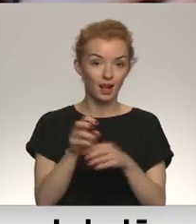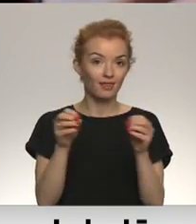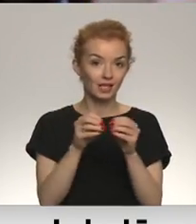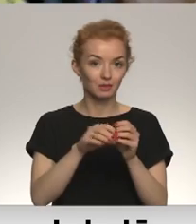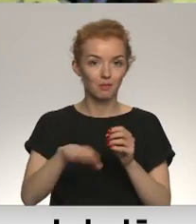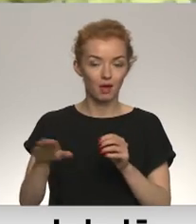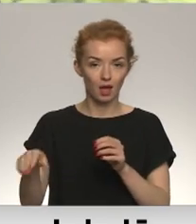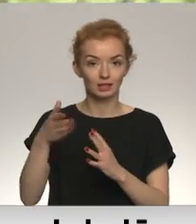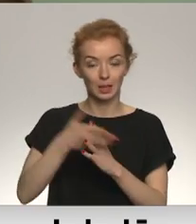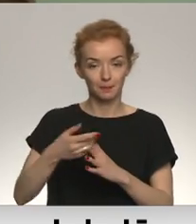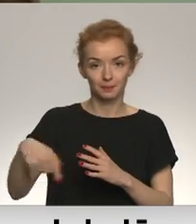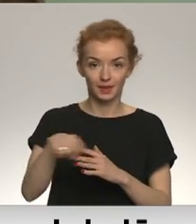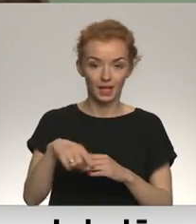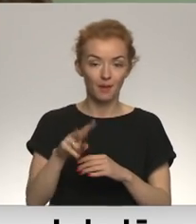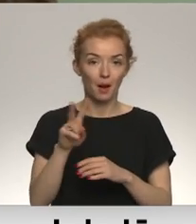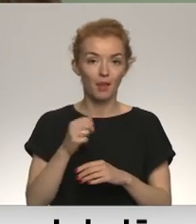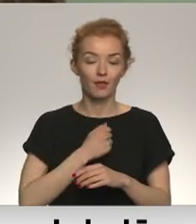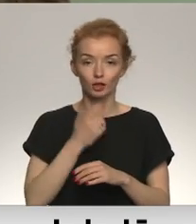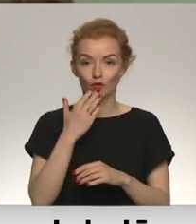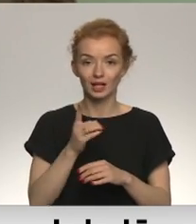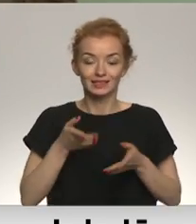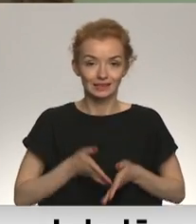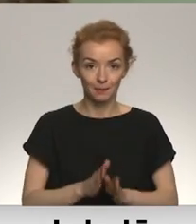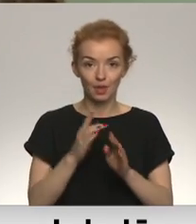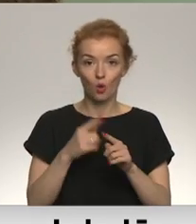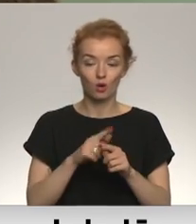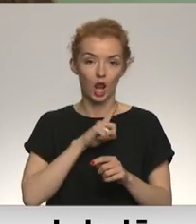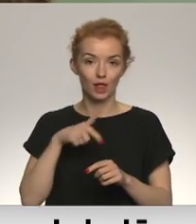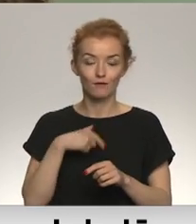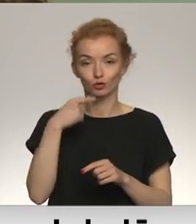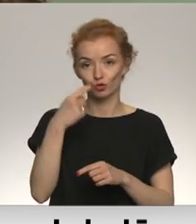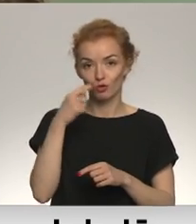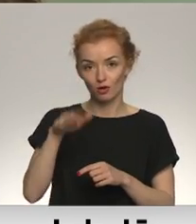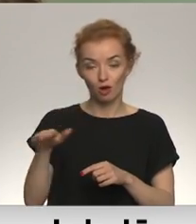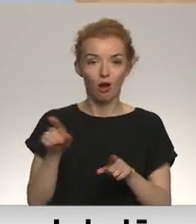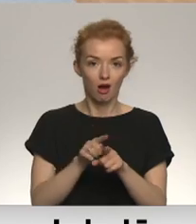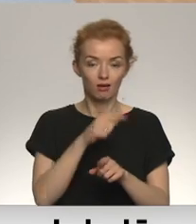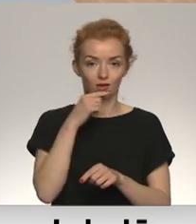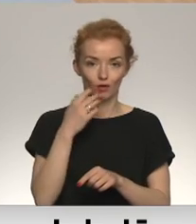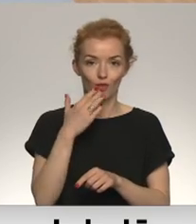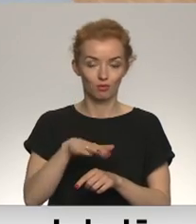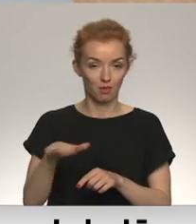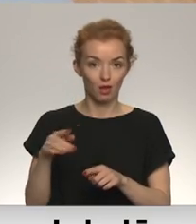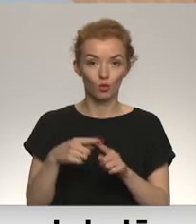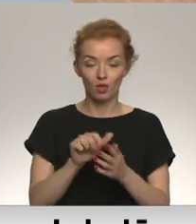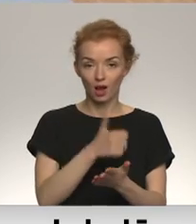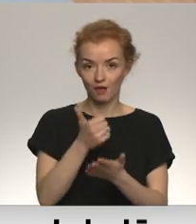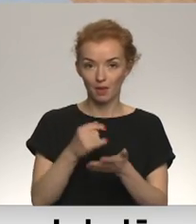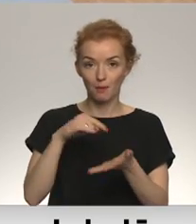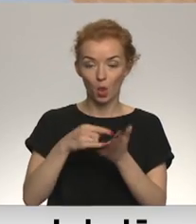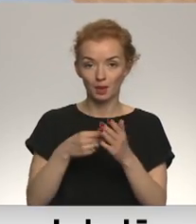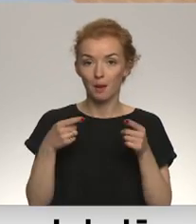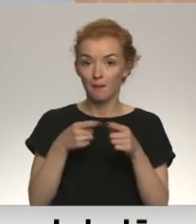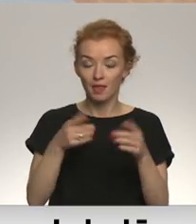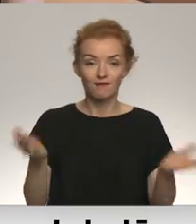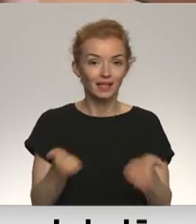bērni, viņu vidū gan tie, kam latgaliešu valoda ir dzimtā, gan arī latviski runājošie un krievvalodīgie. Galvenais pilotprojekta mērķis ir